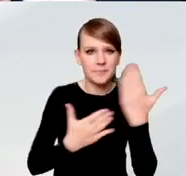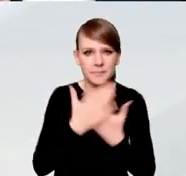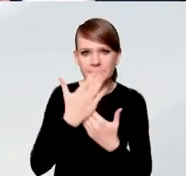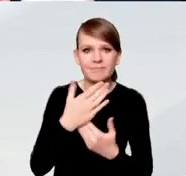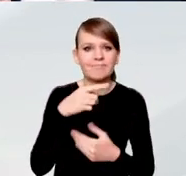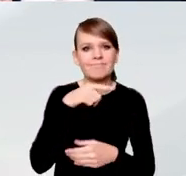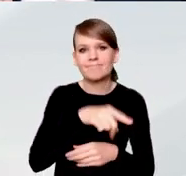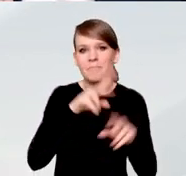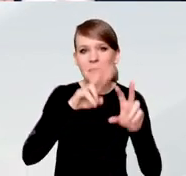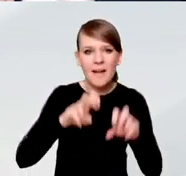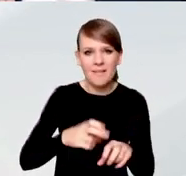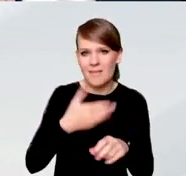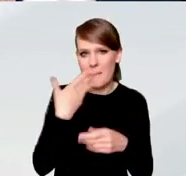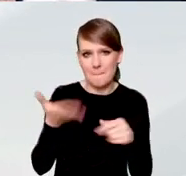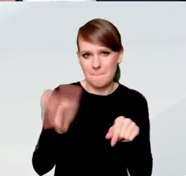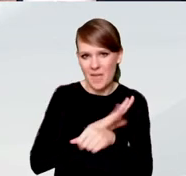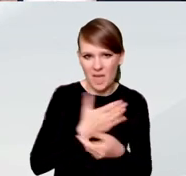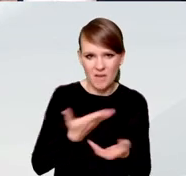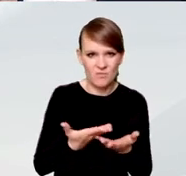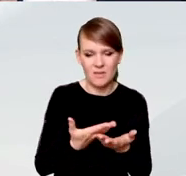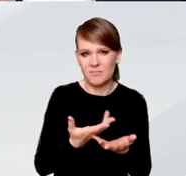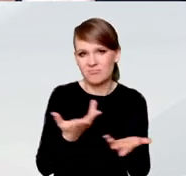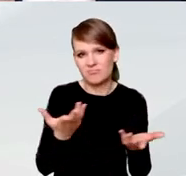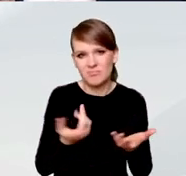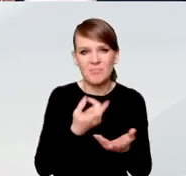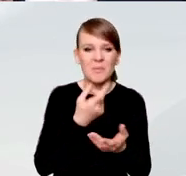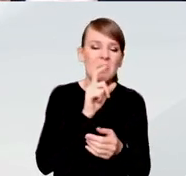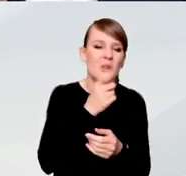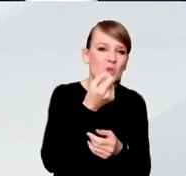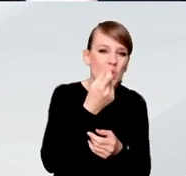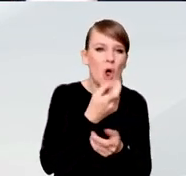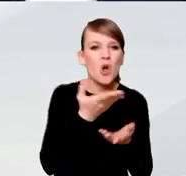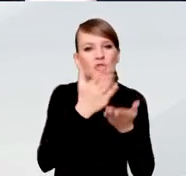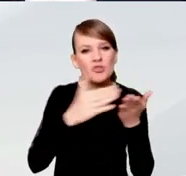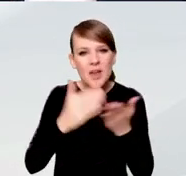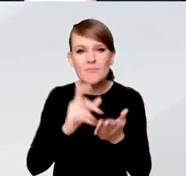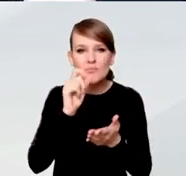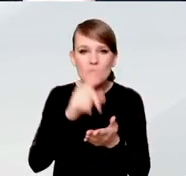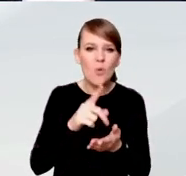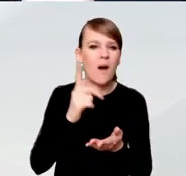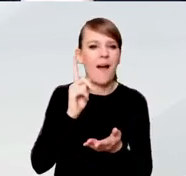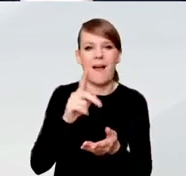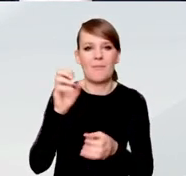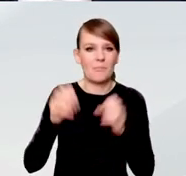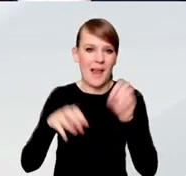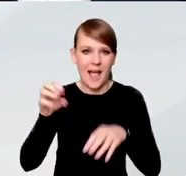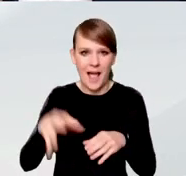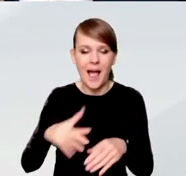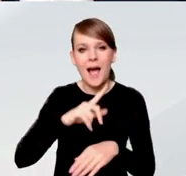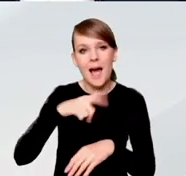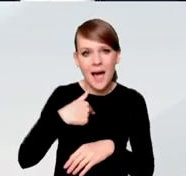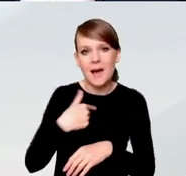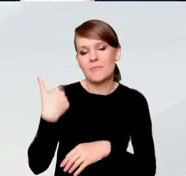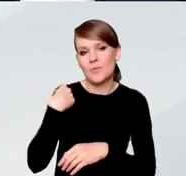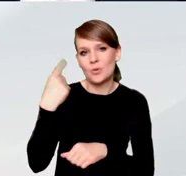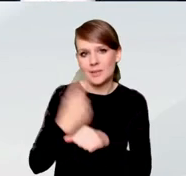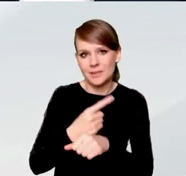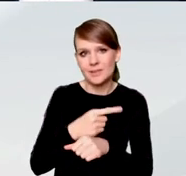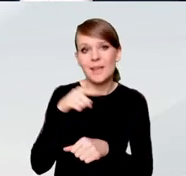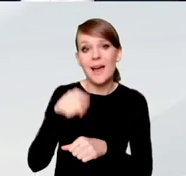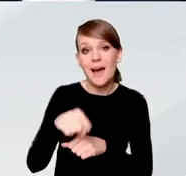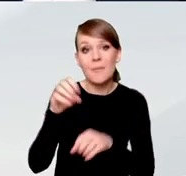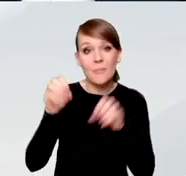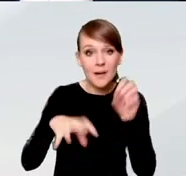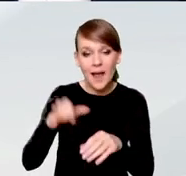fragmentaryczność badań i my podjęliśmy próbę wypełnienia istniejącej luki badawczej. Celem